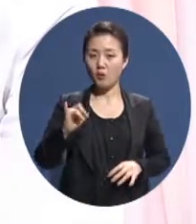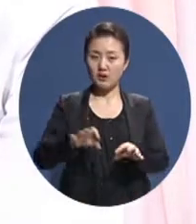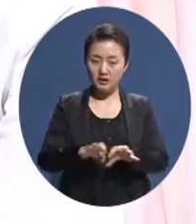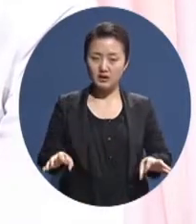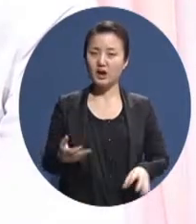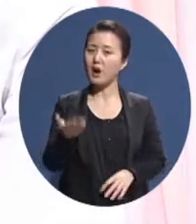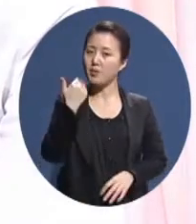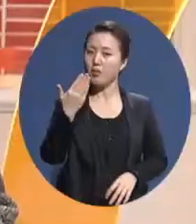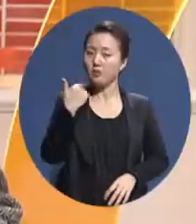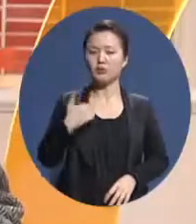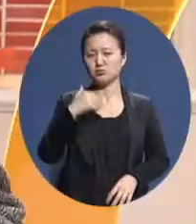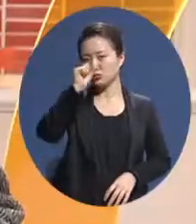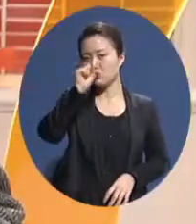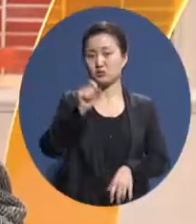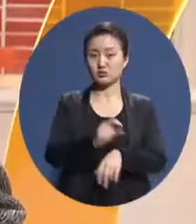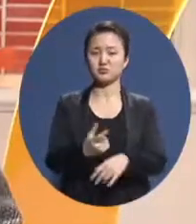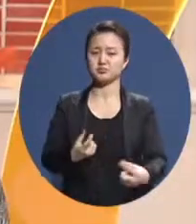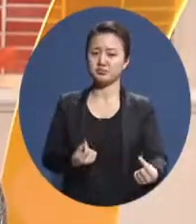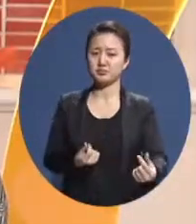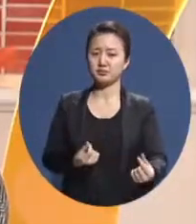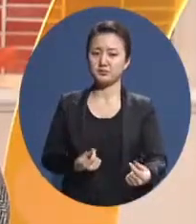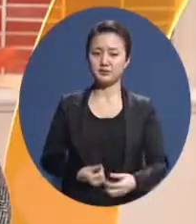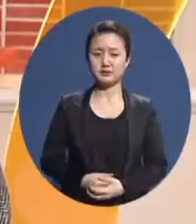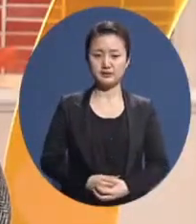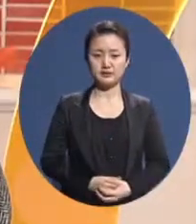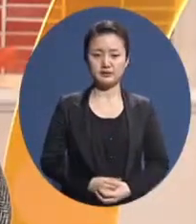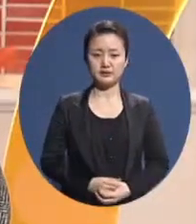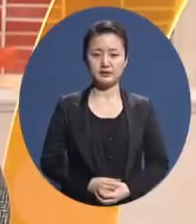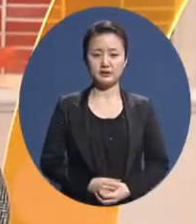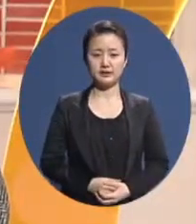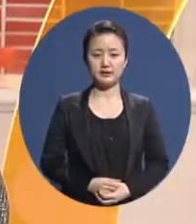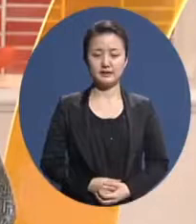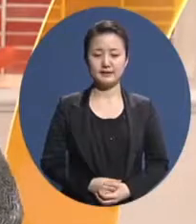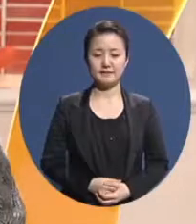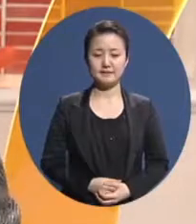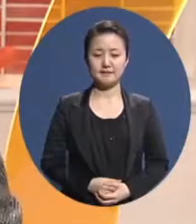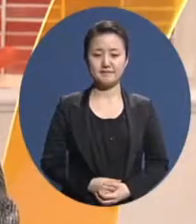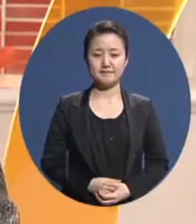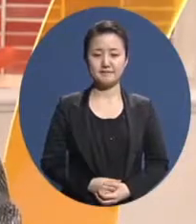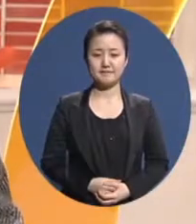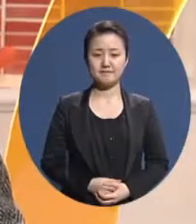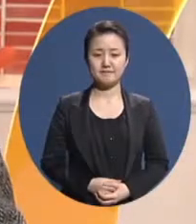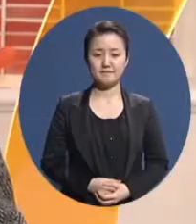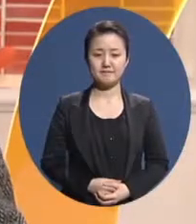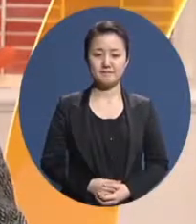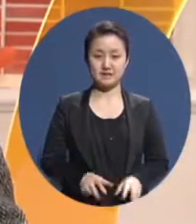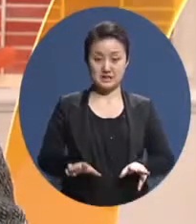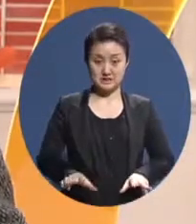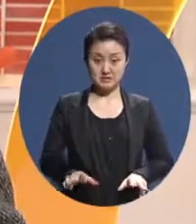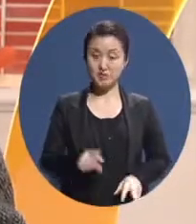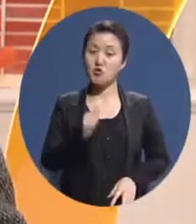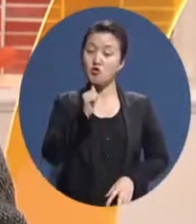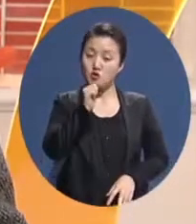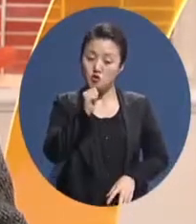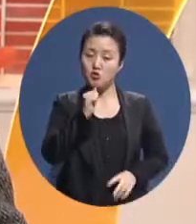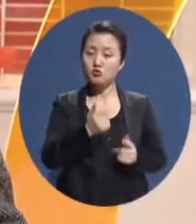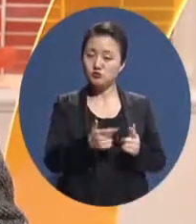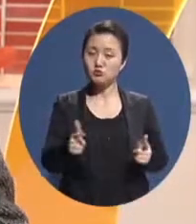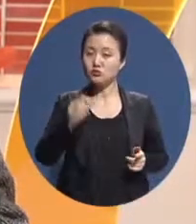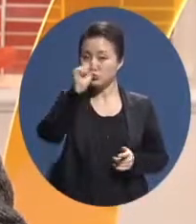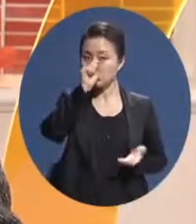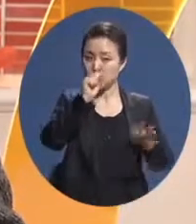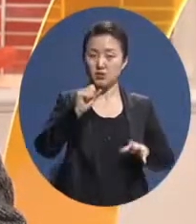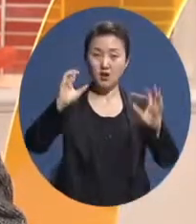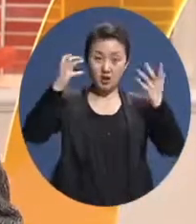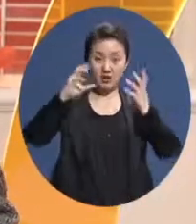씹어 먹는 건데 저랑 아주 비슷해요. 그리고 저는 이제 지금은 뭐 콩이나 이런 거 잘 먹지만 어릴 때는 그